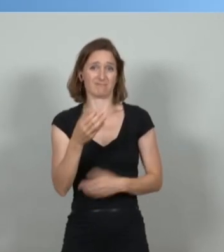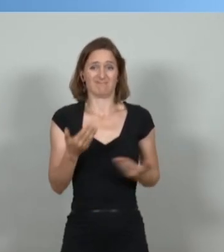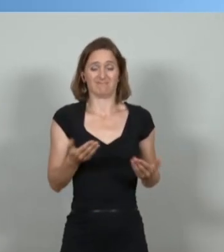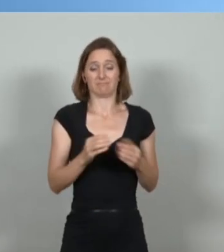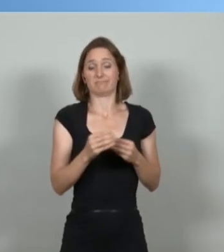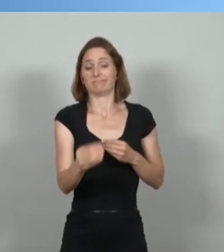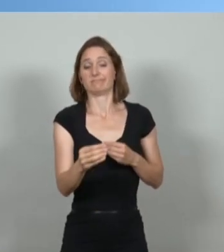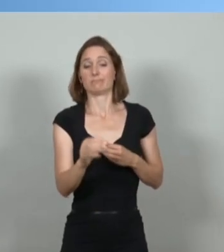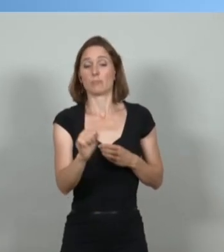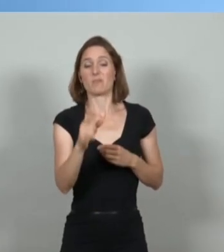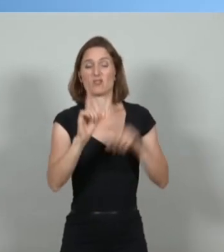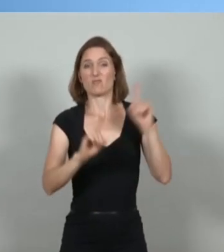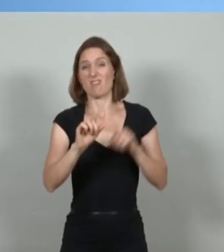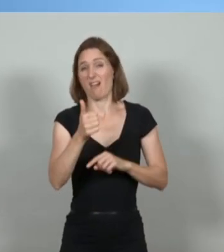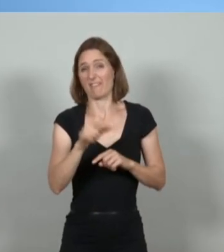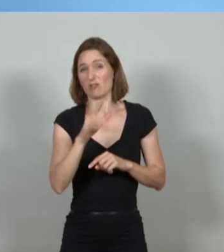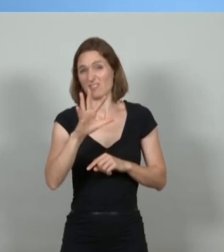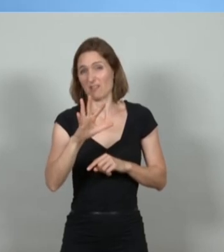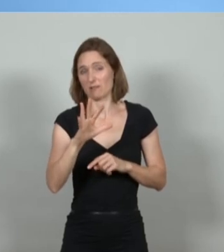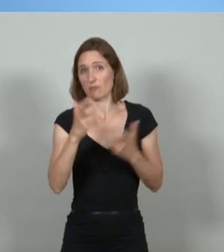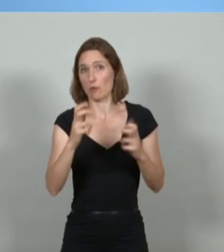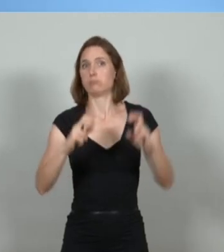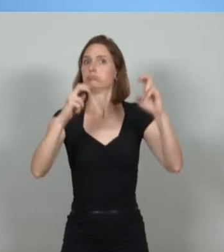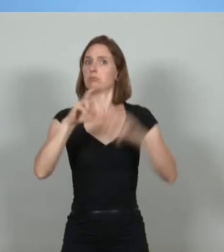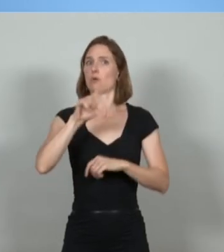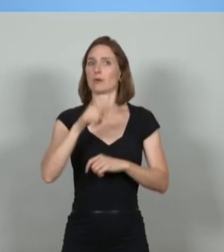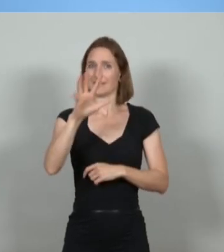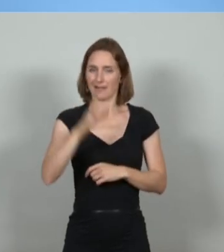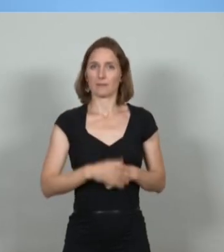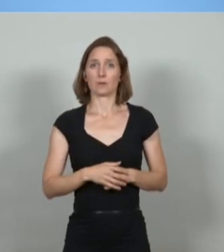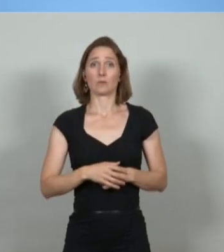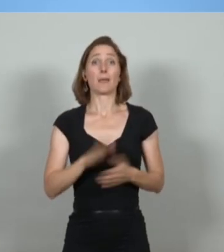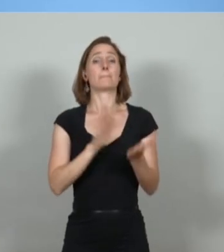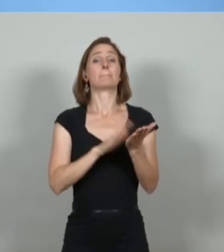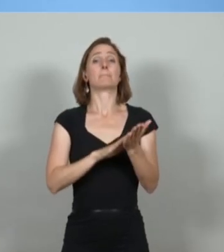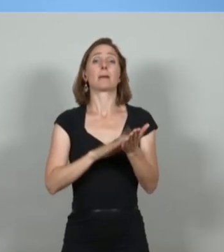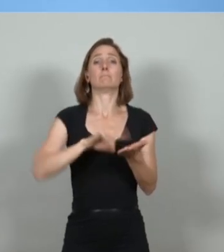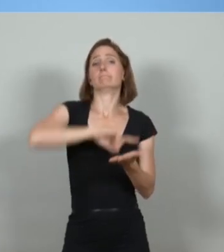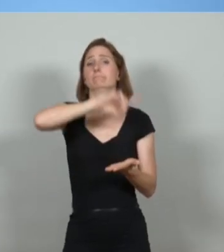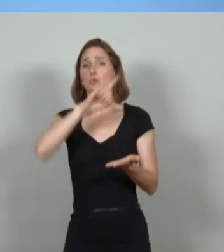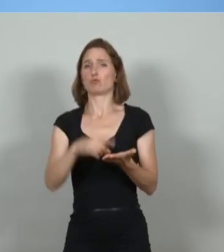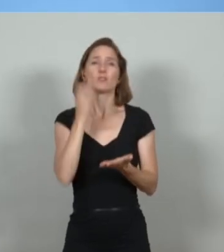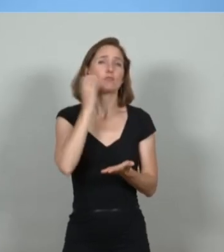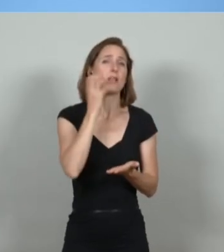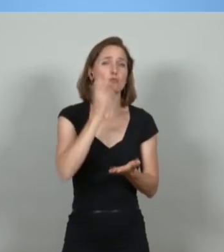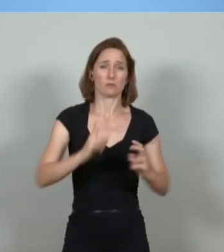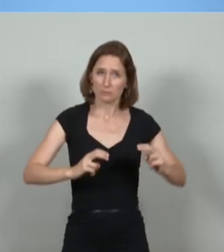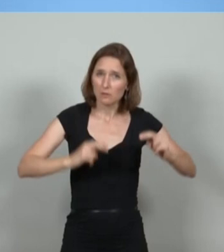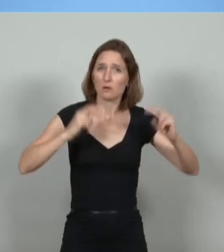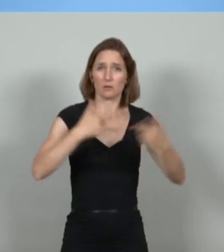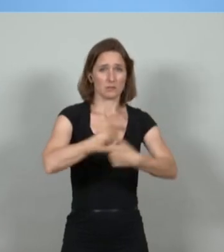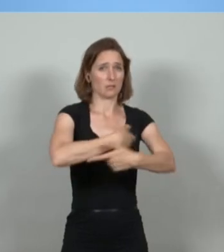2023 généraliser la prime pouvoir d'achat aux trois fonctions publiques afin que les agents des collectivités territoriales